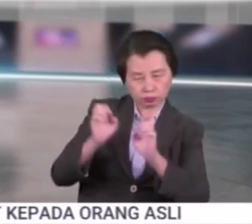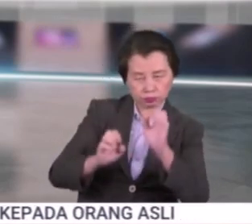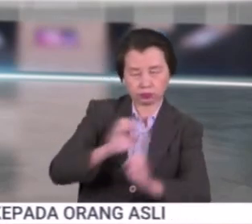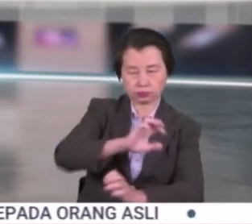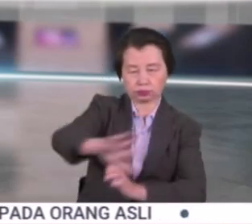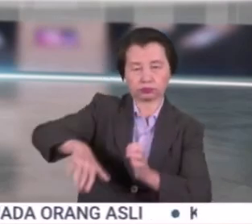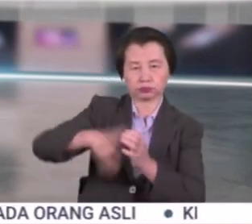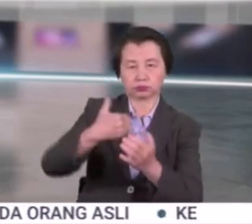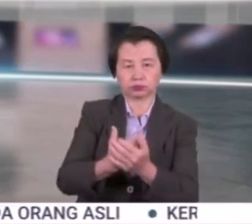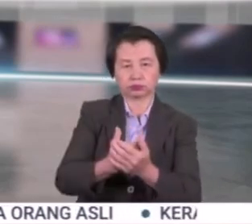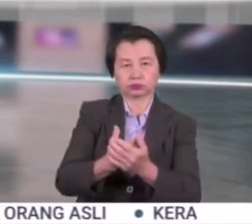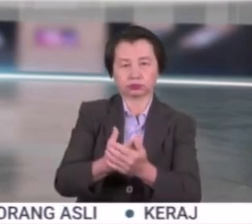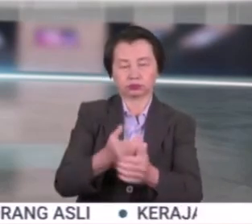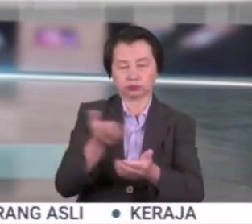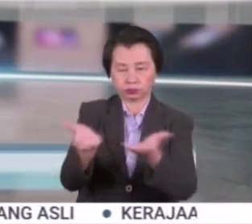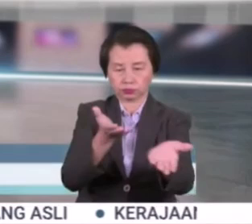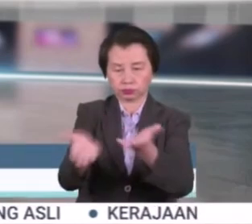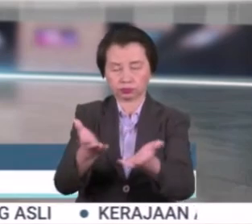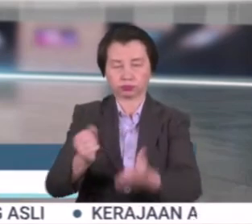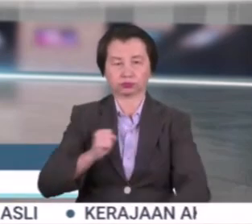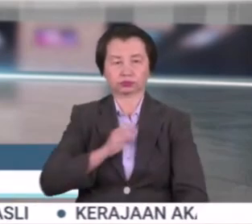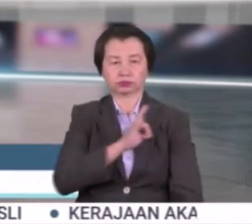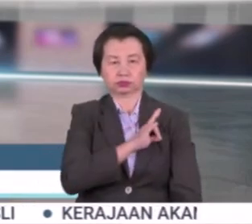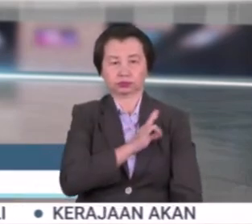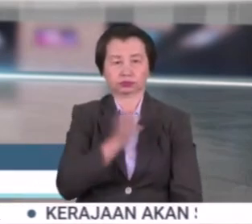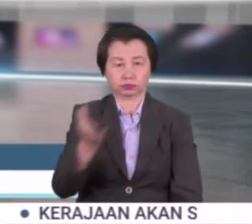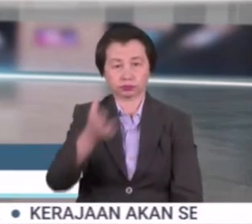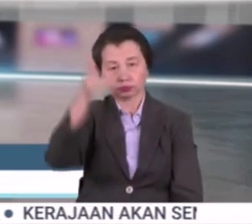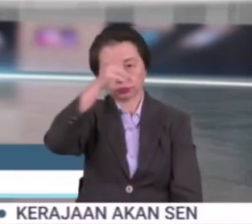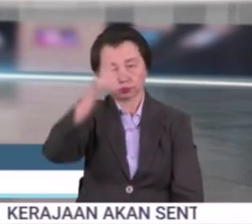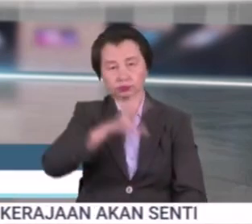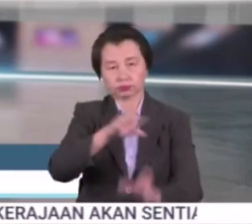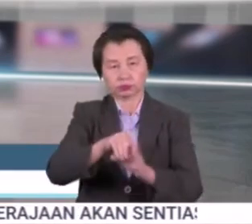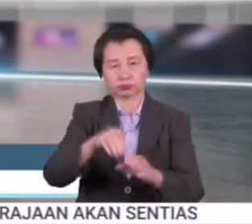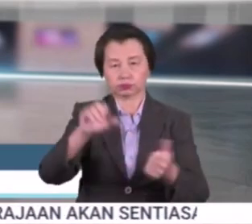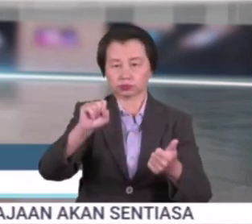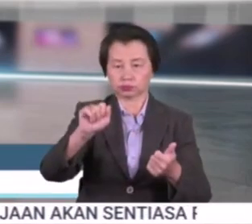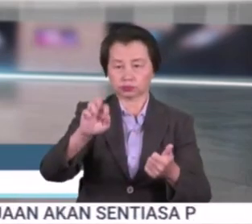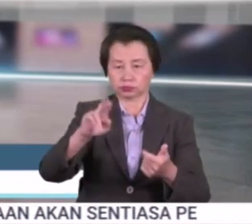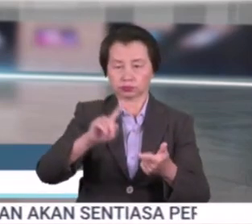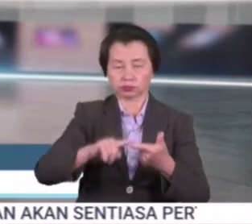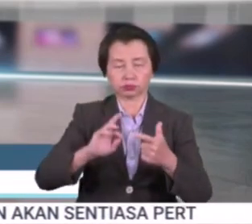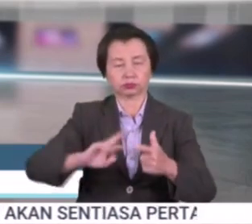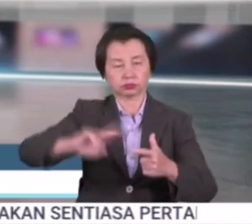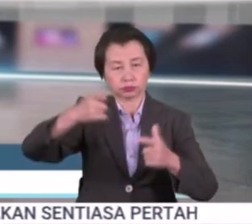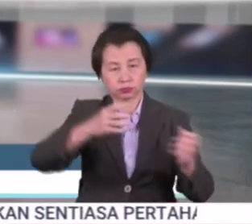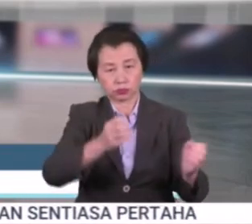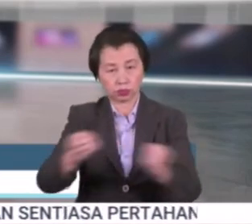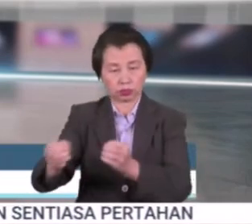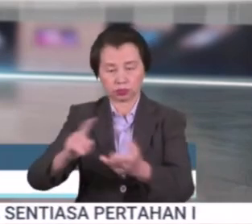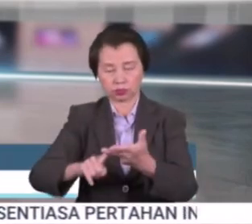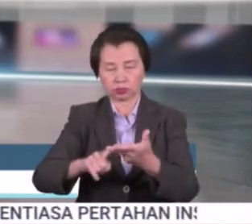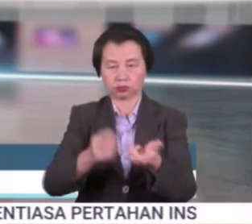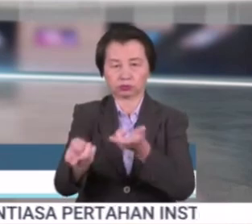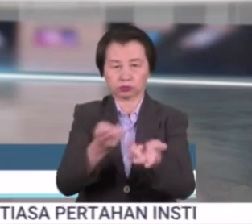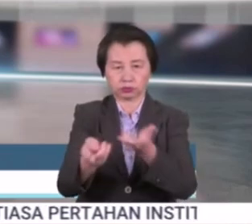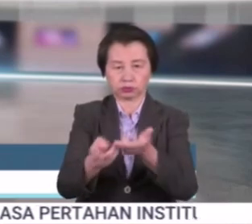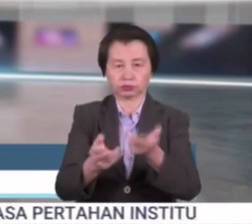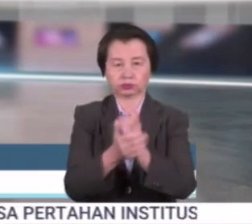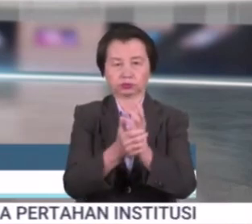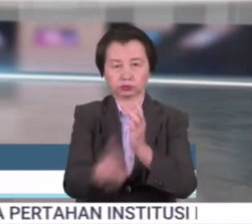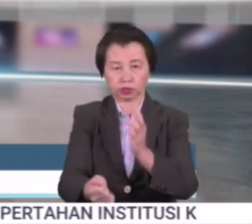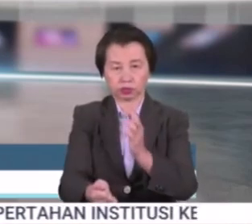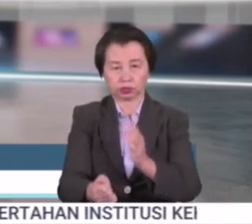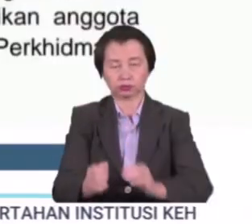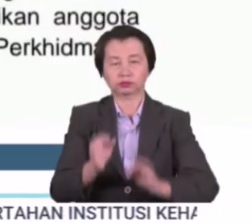keseluruhan aspek periklatan penjawat awam ia meliputi saran pembangunan organisasi dan pengurusan bakat